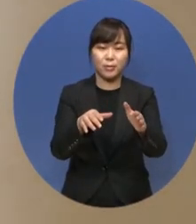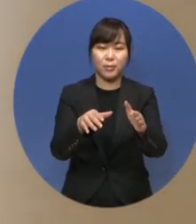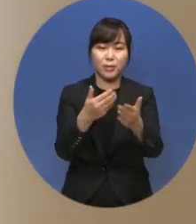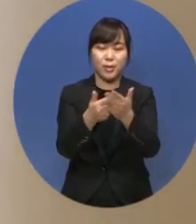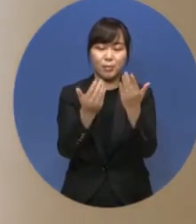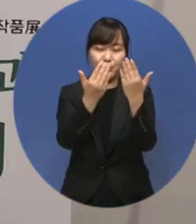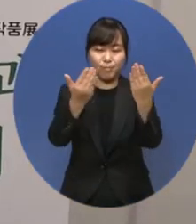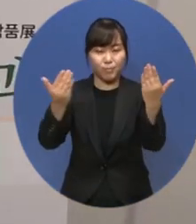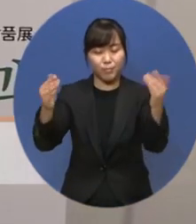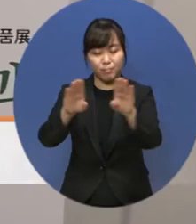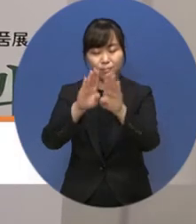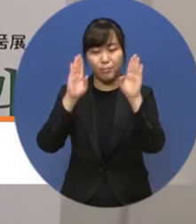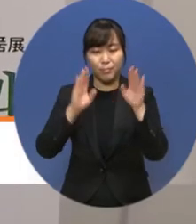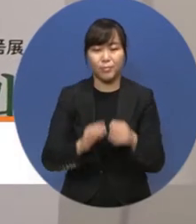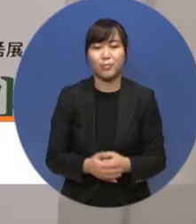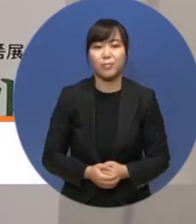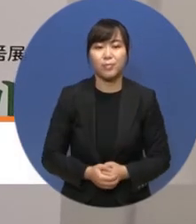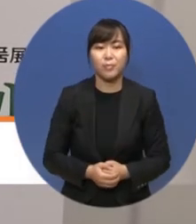열리고 있습니다.